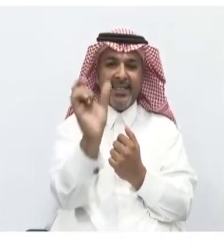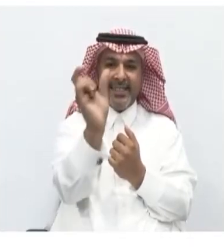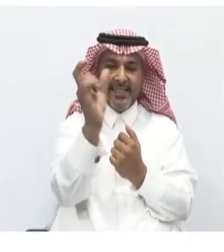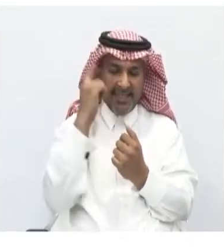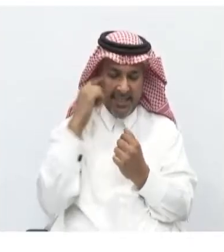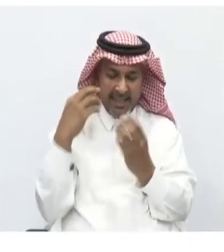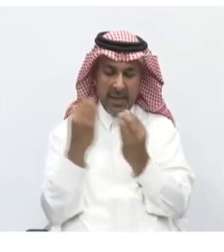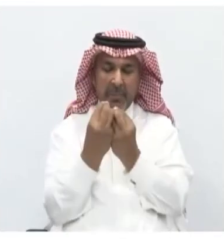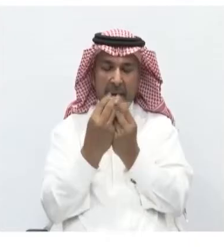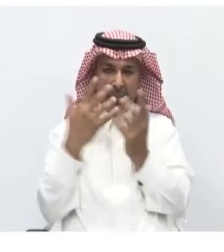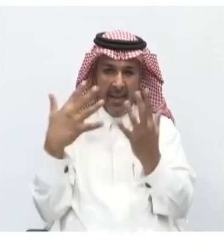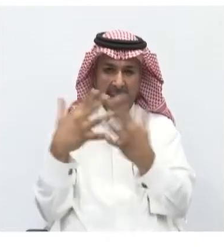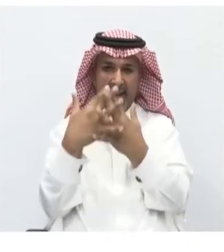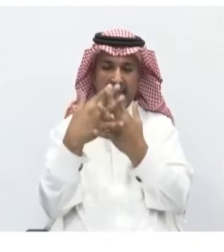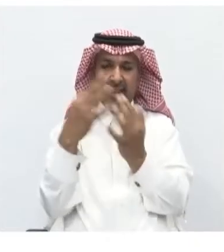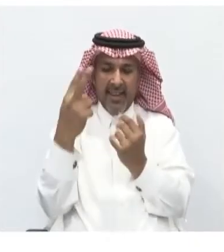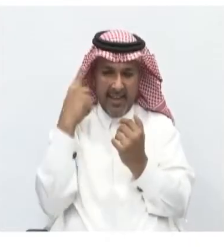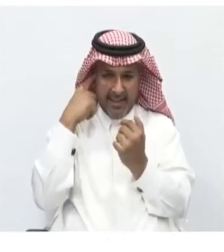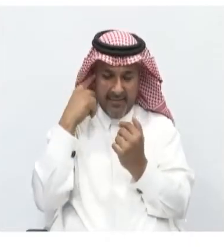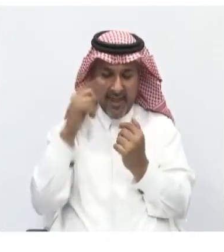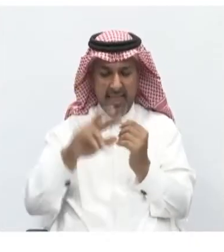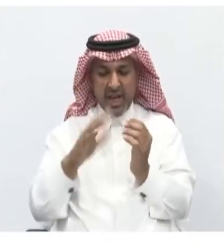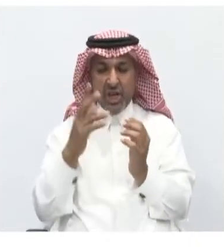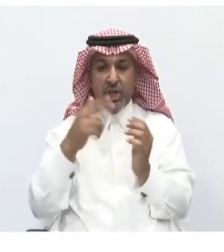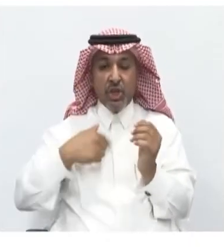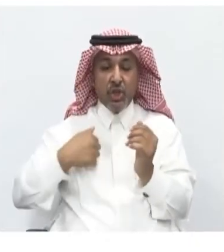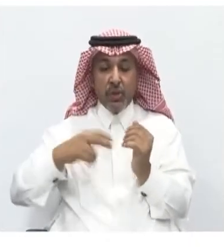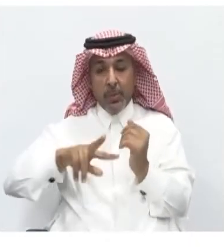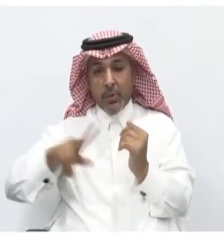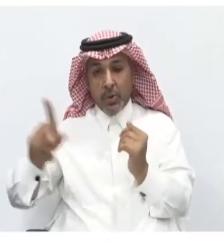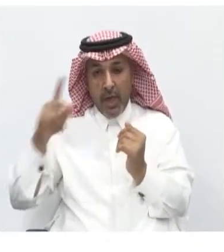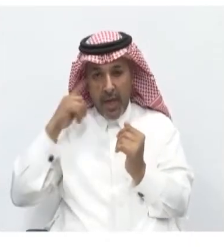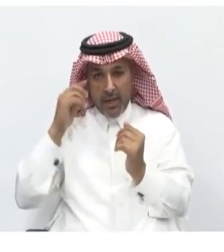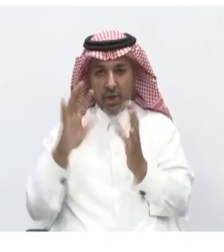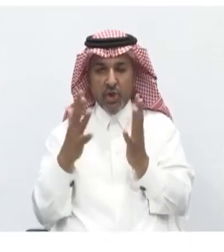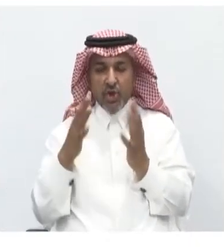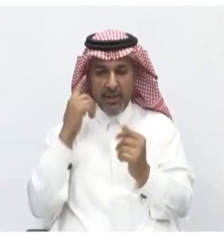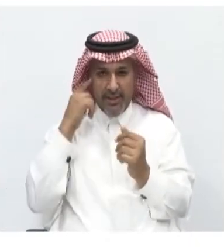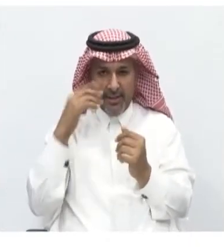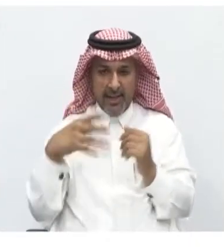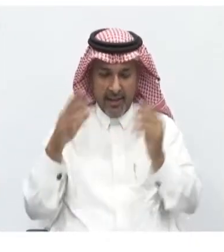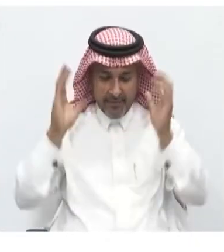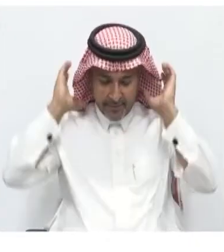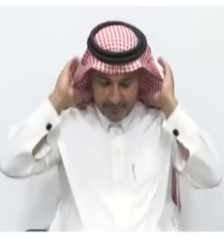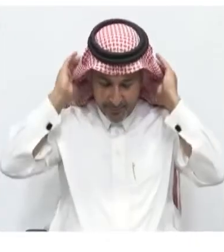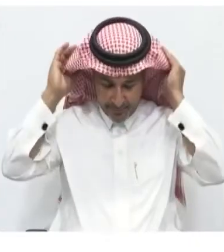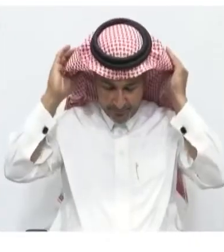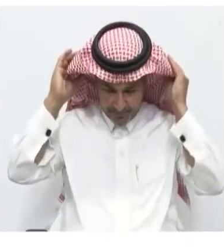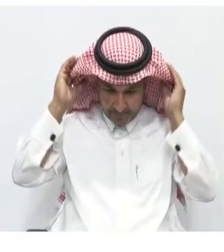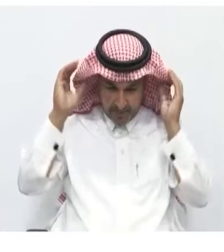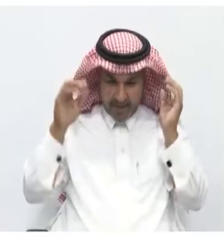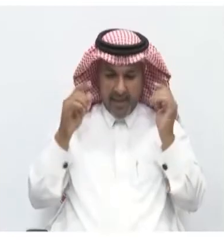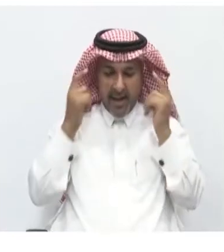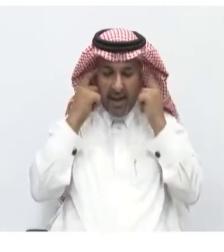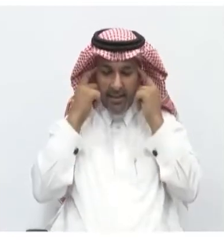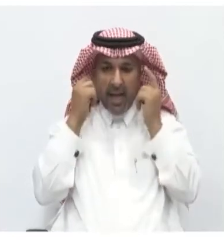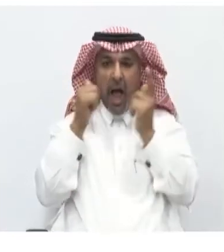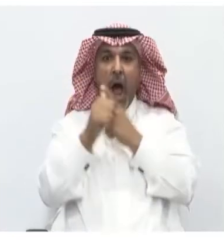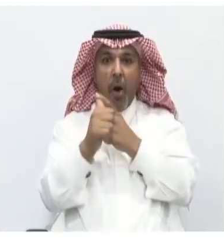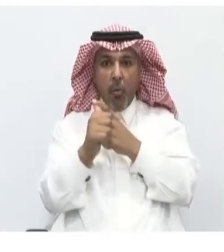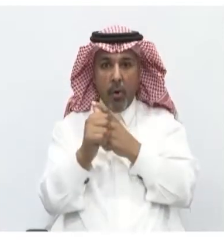اكسيد الحديد الثلاثي اذا هنا نعبر عنها على اساس انها جسيمات التعبير الثاني على اساس انها مولات